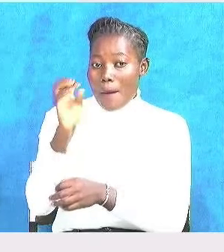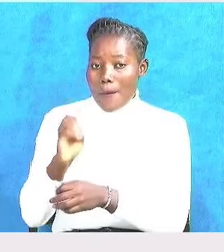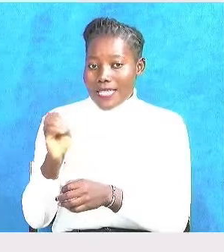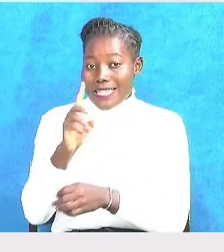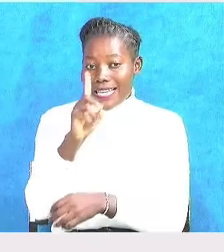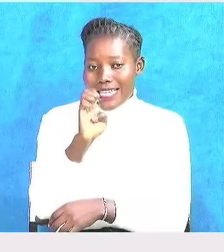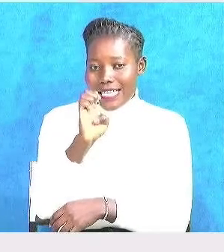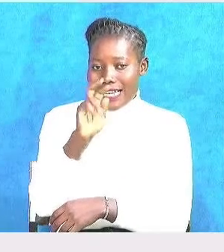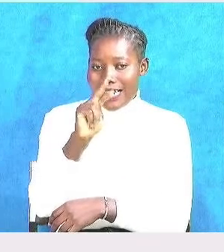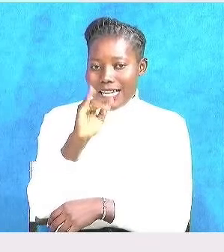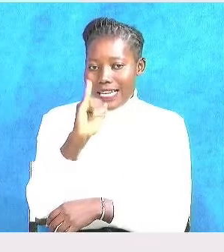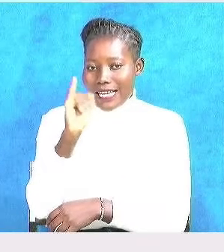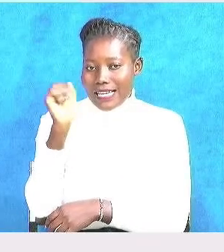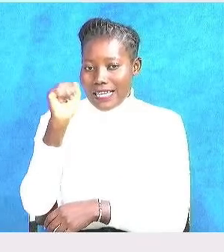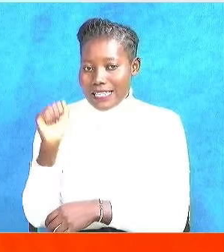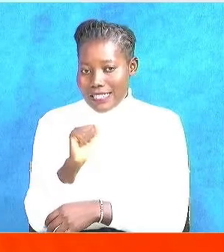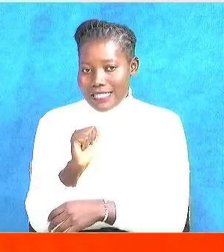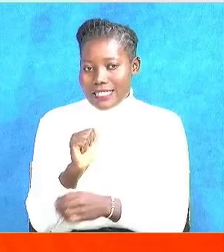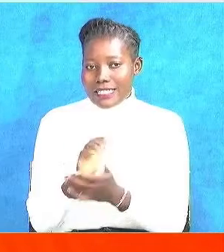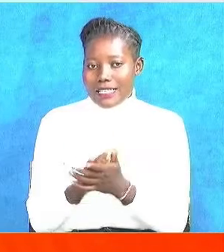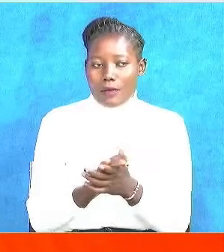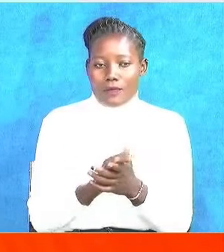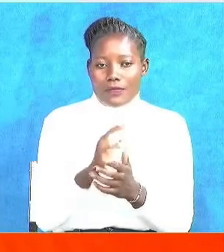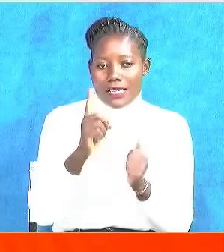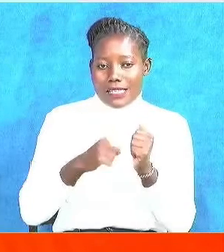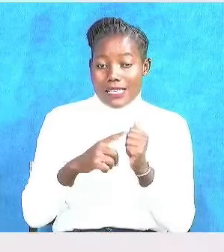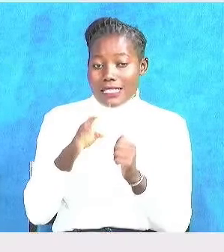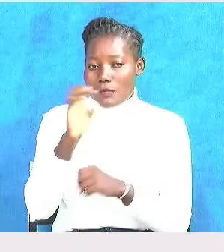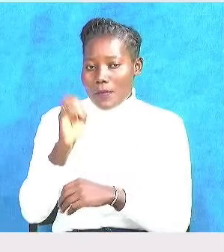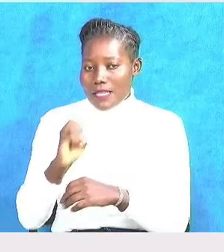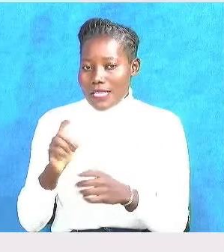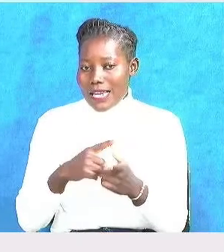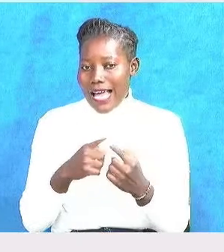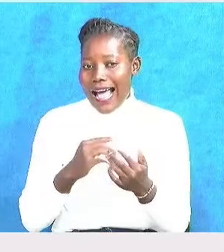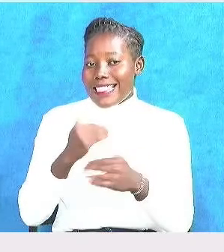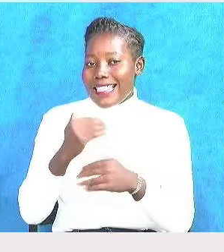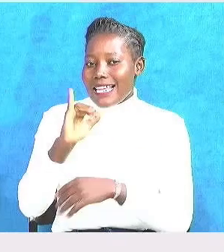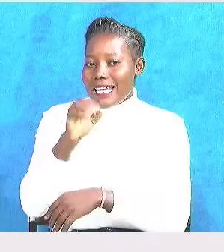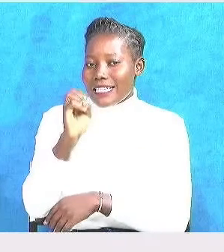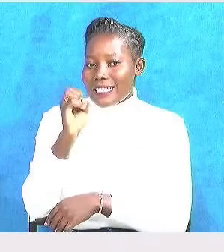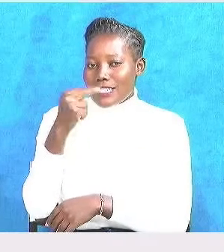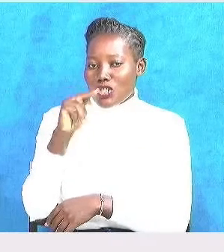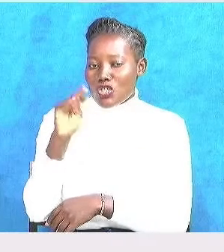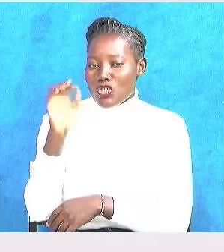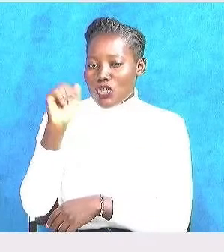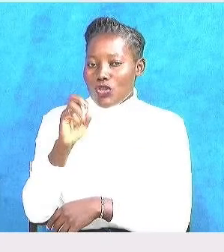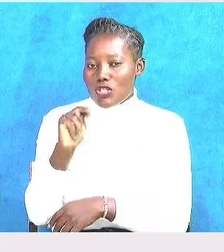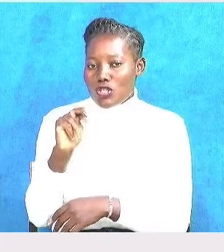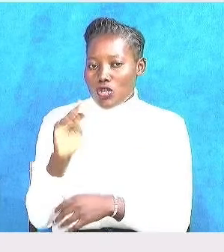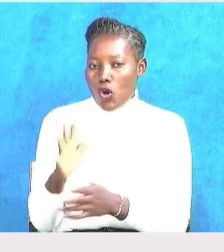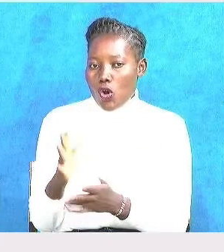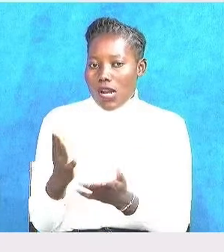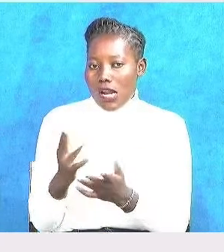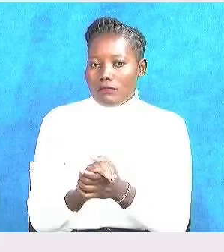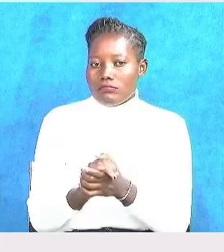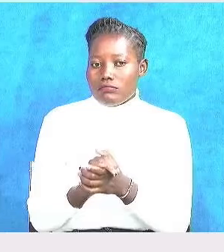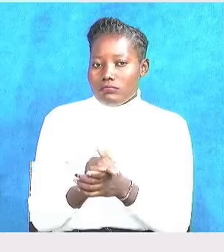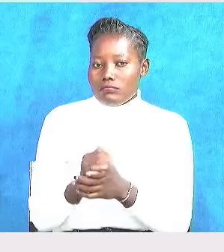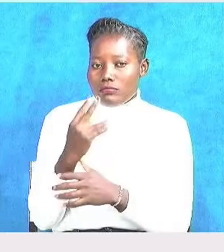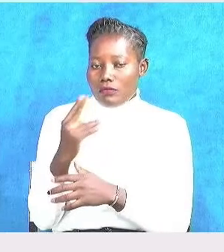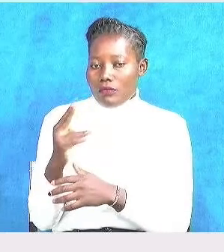Waweru anachukua wadhifa wa 5 kwa asilimia 6, akifuatwa na mwenzake Johnson Sakaja kwa asilimia 4, anayechukua nambari